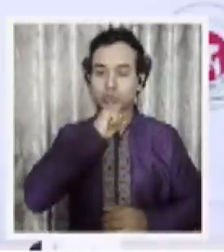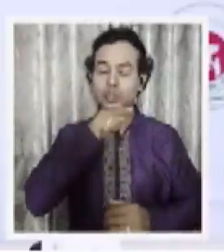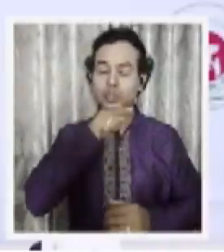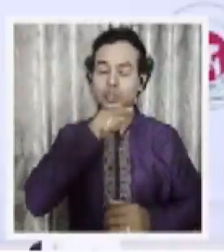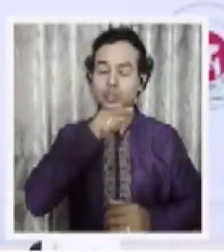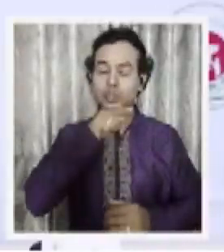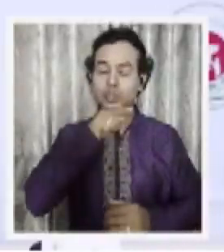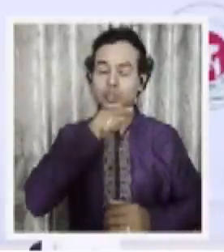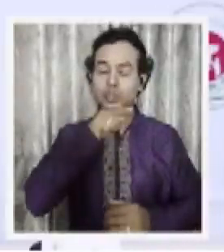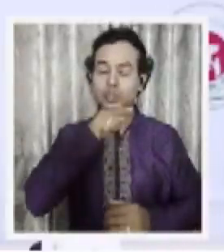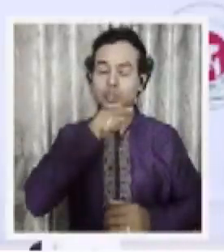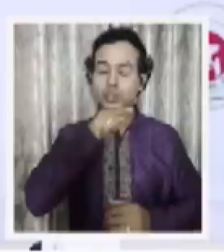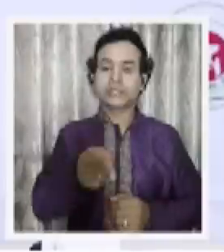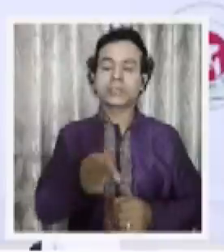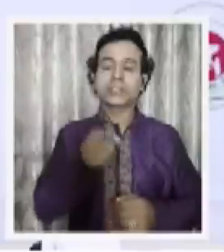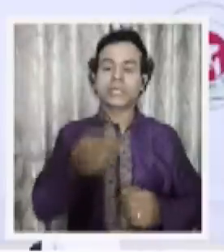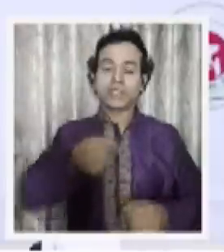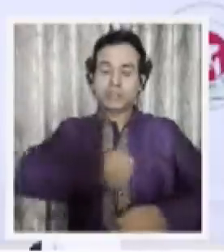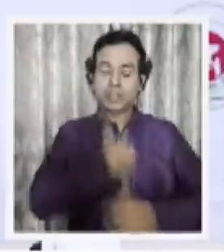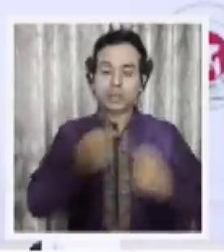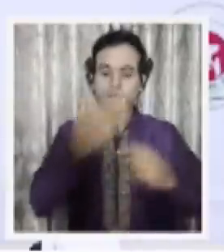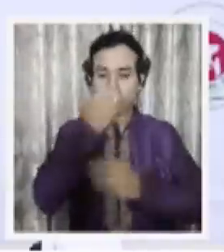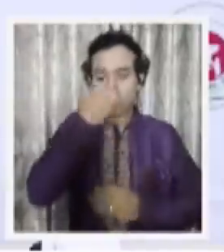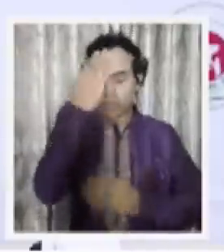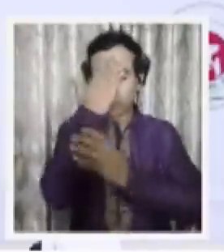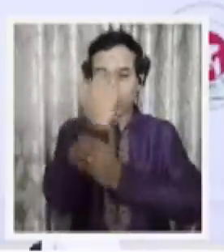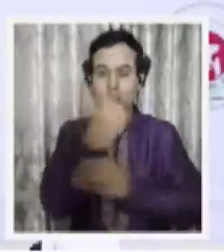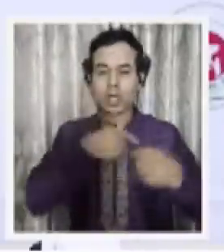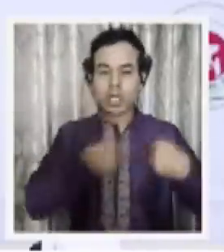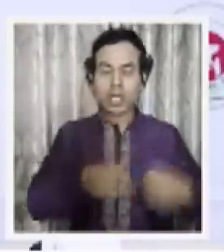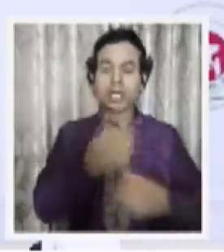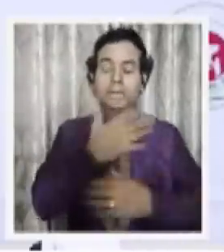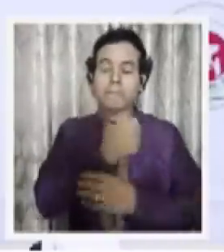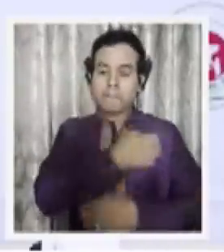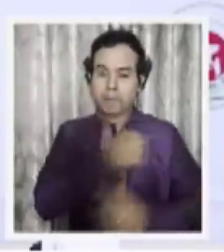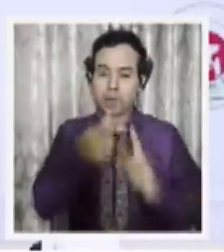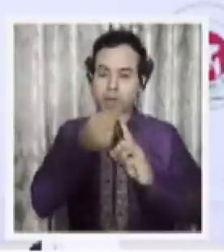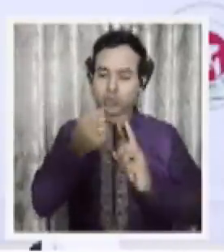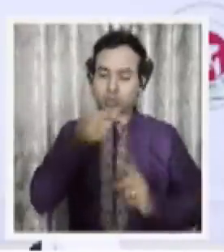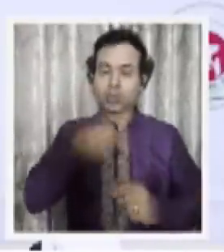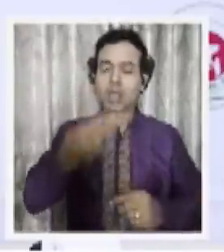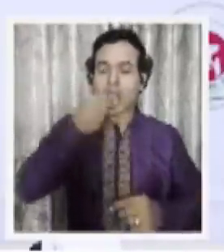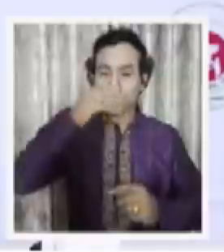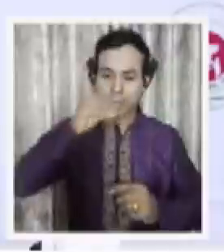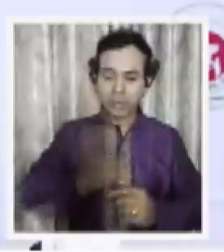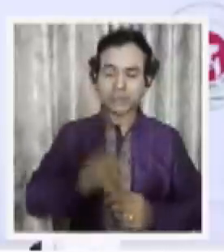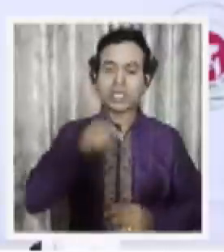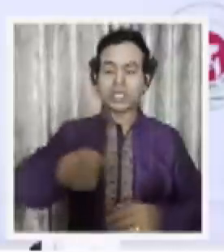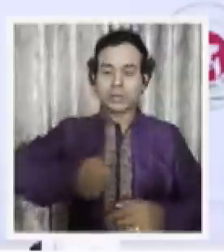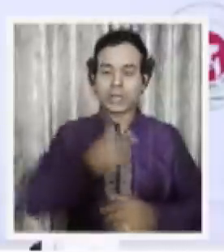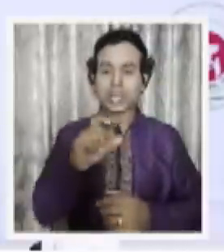উচ্চ রক্তচাপ, হার্ট ডিজিজ, কিডনি ডিজিজ, ক্যান্সার, ডায়াবেটিস বা অন্য